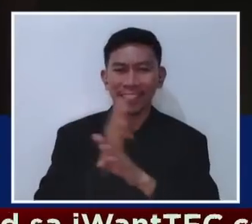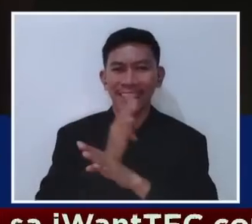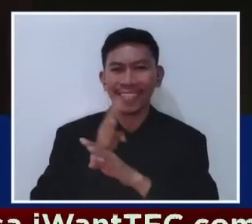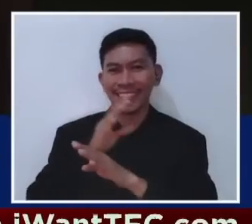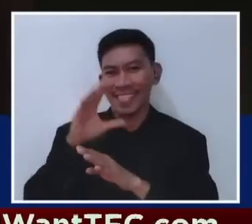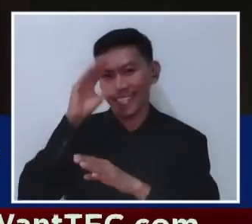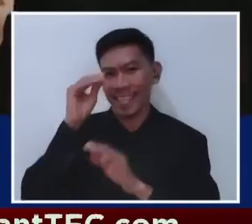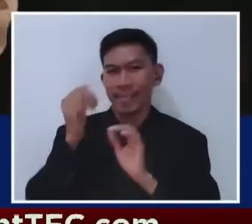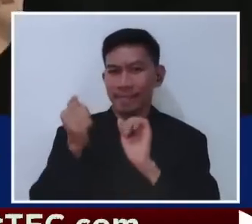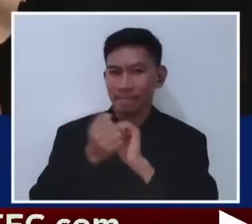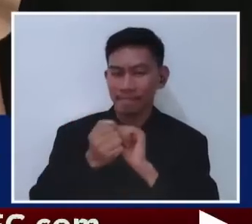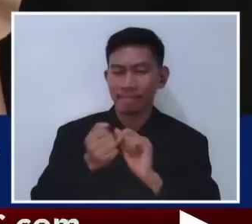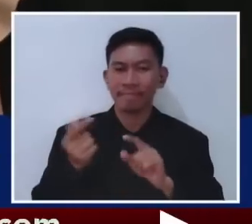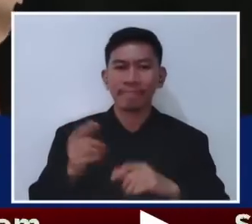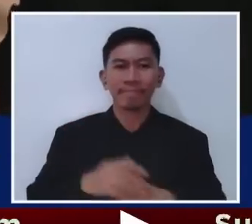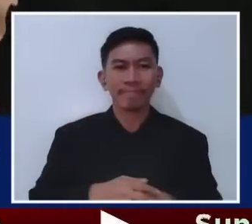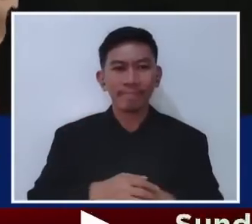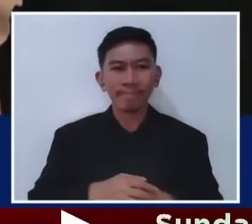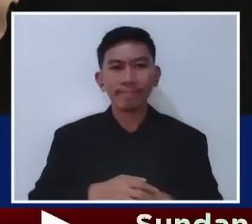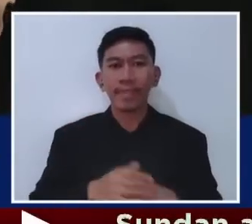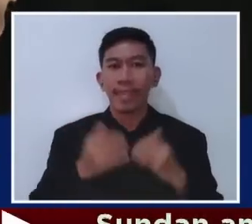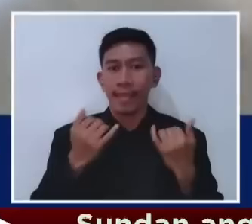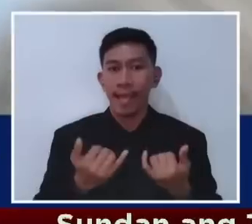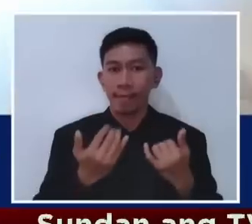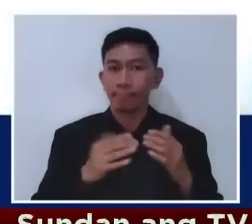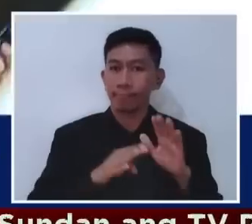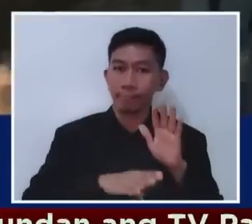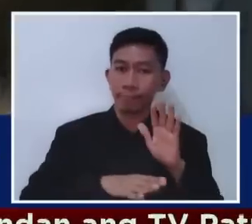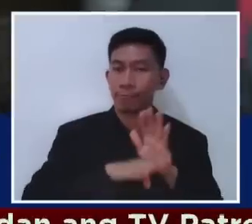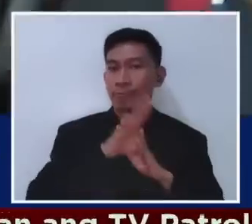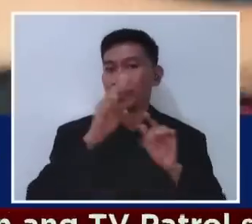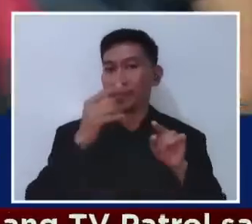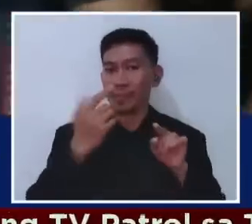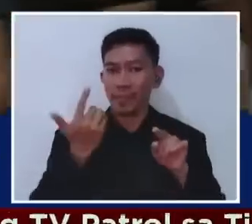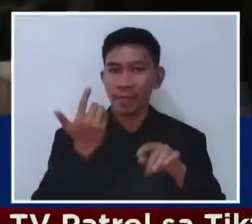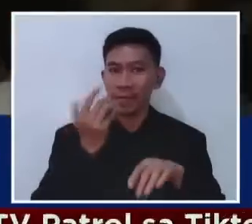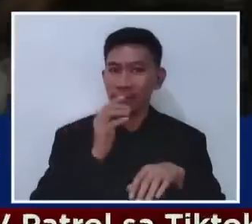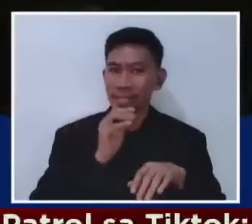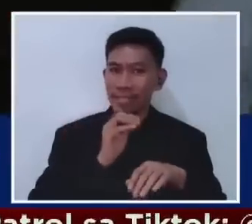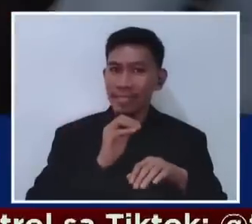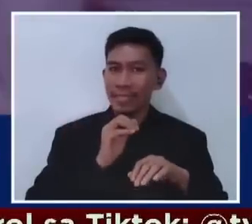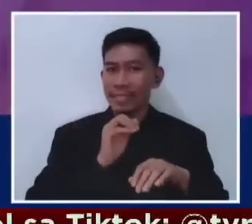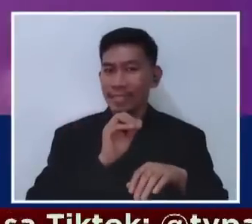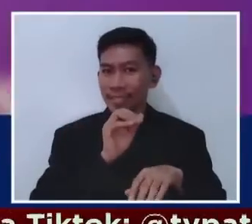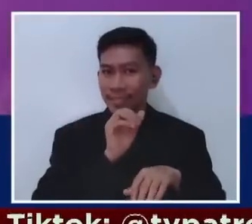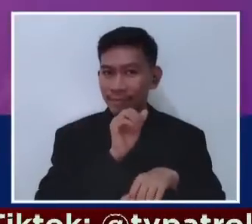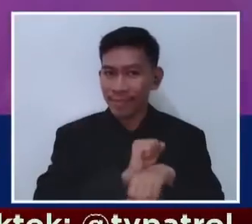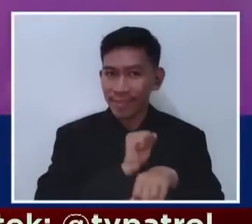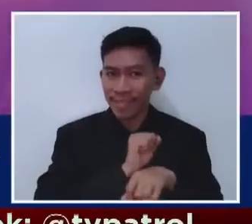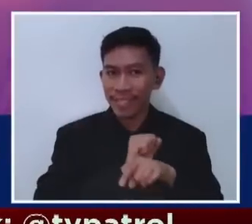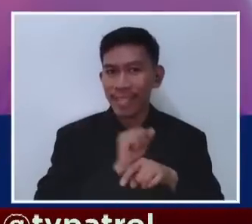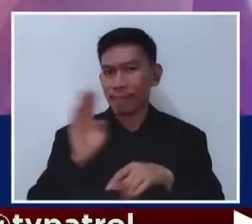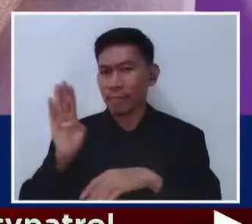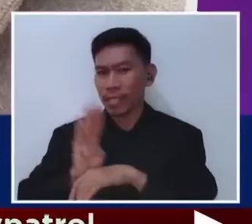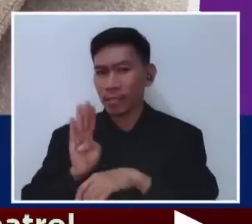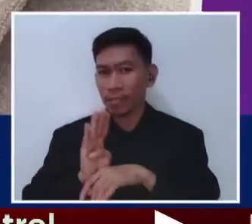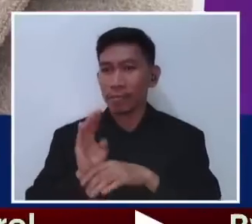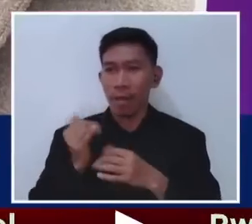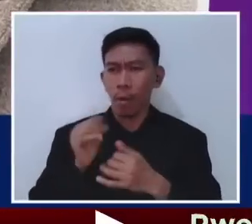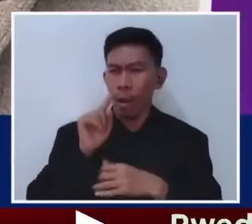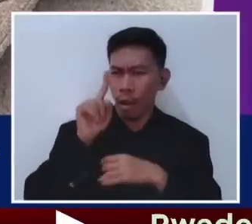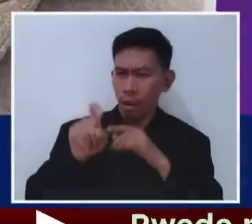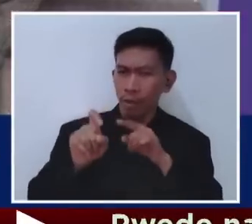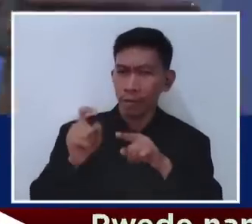sa patuloy na tagumpay sa showbiz at sariling negosyo, hindi na iwasang matanong ulit si Julia kung ready na ba siyang magpakasal sa boyfriend na si